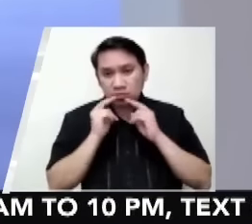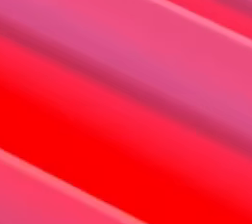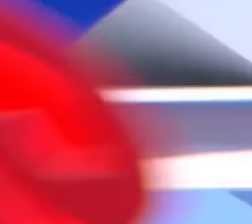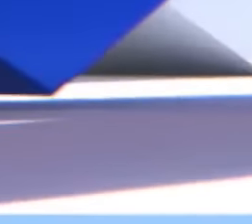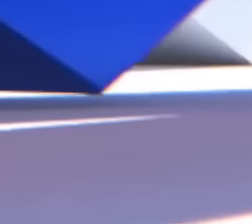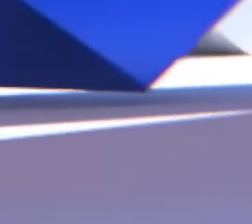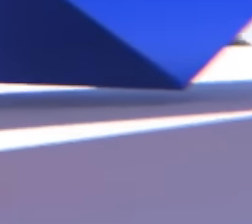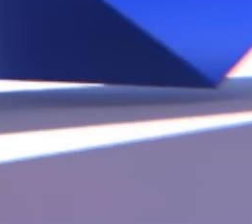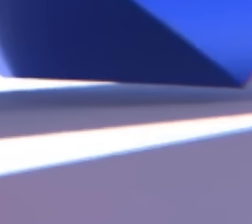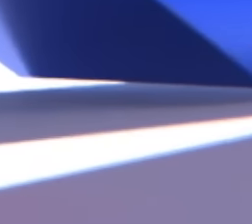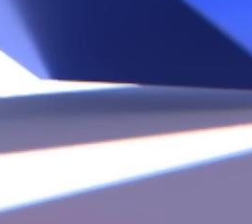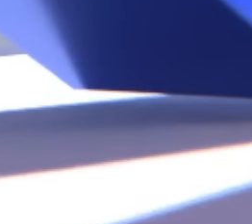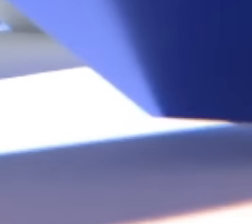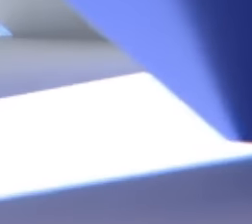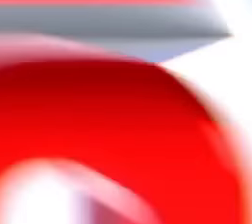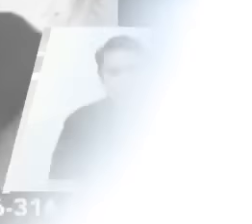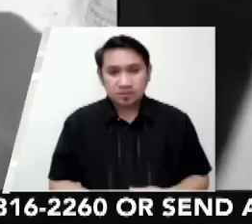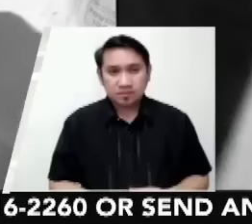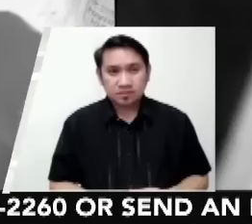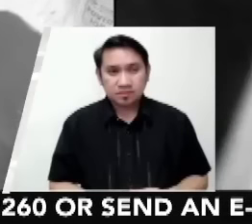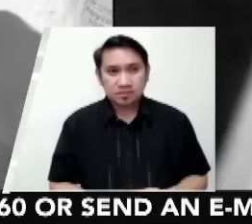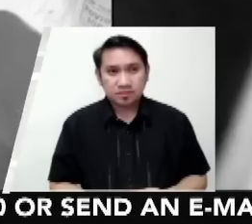Moro.